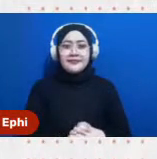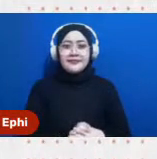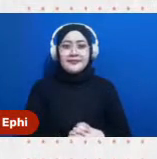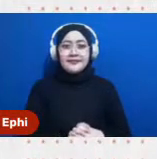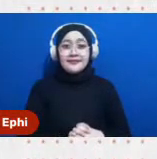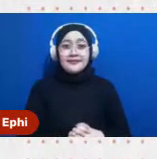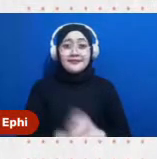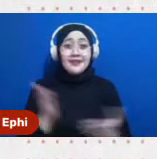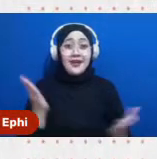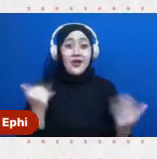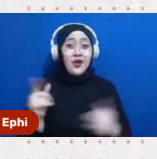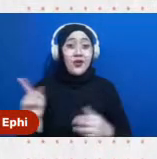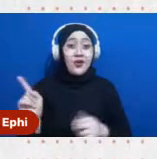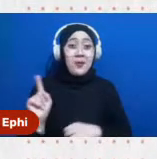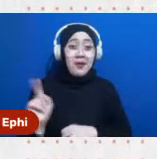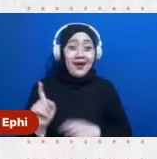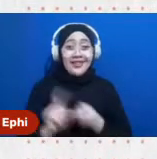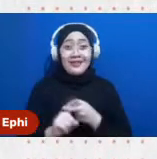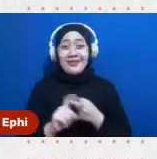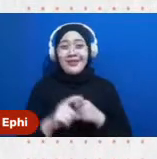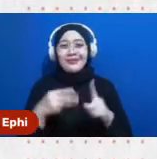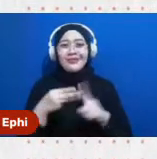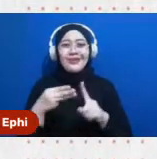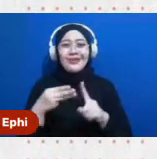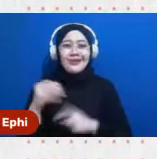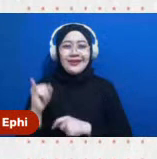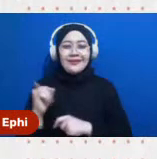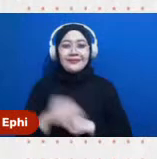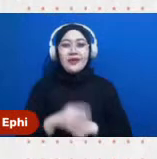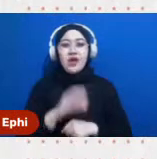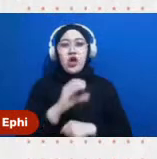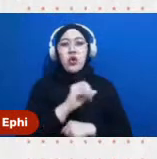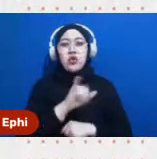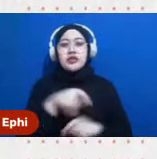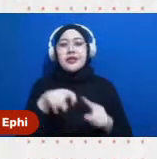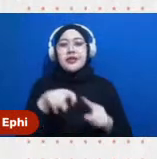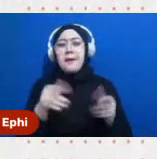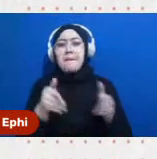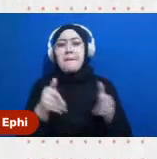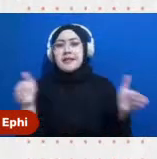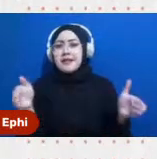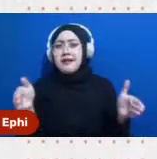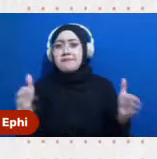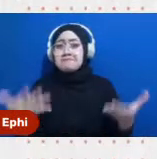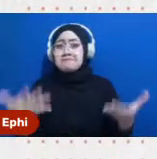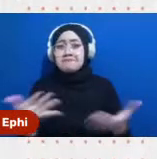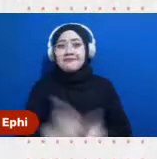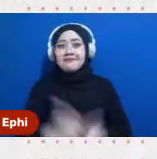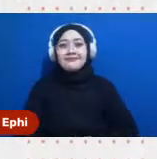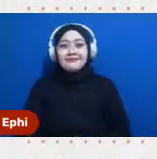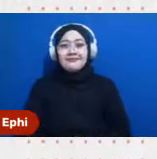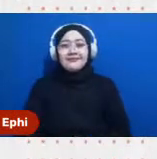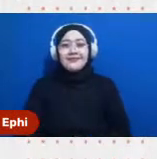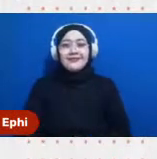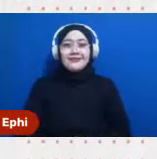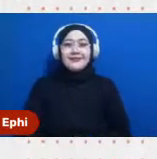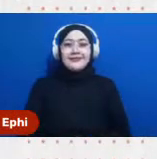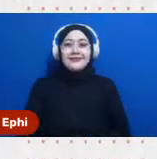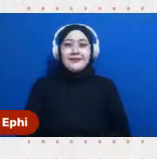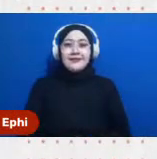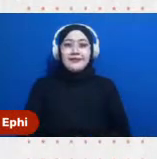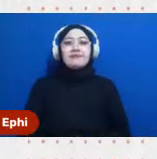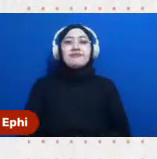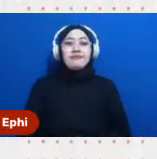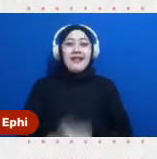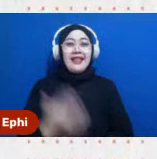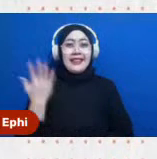Ayo, yang mana nih kawan-kawan BBI ini? Kepanjangan dari OJK. Ini seharusnya tadi kalau misalnya mendengarkan tahu